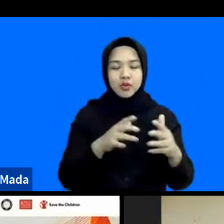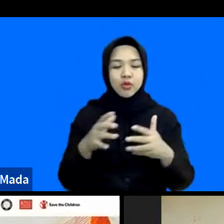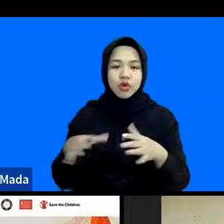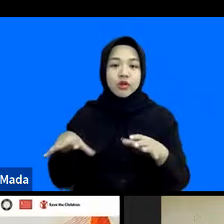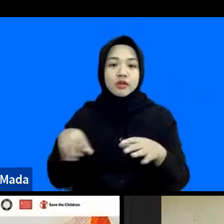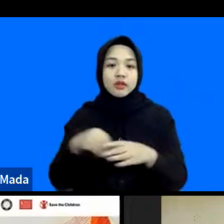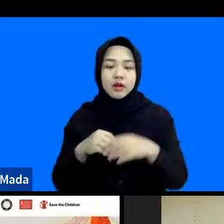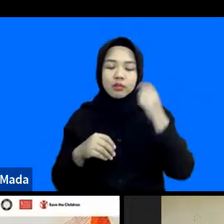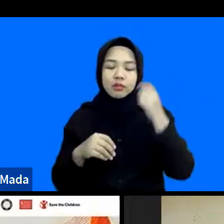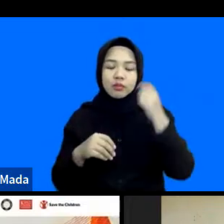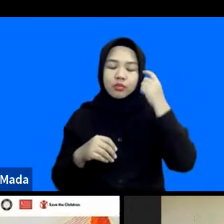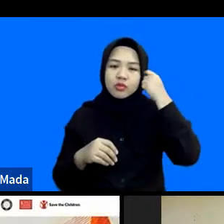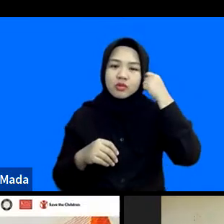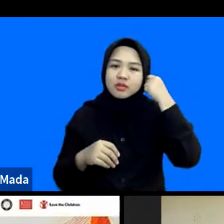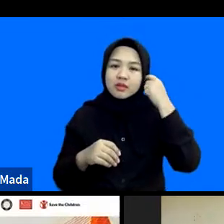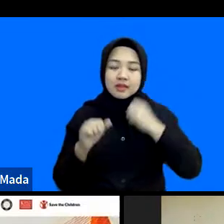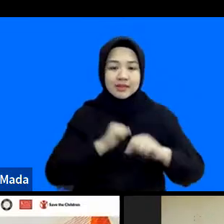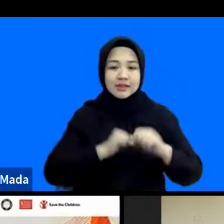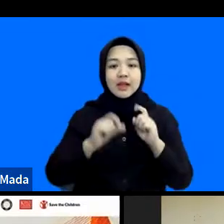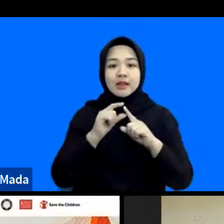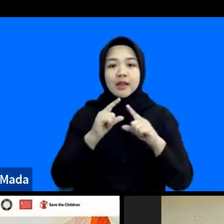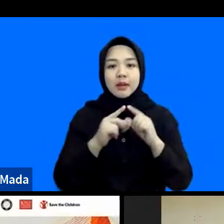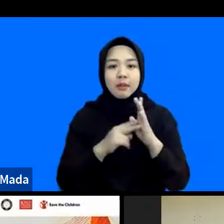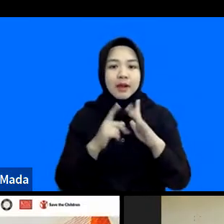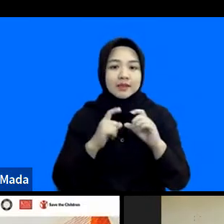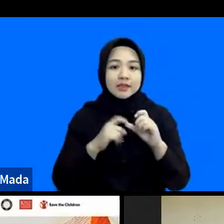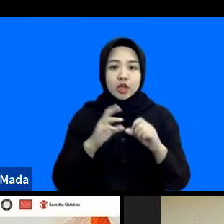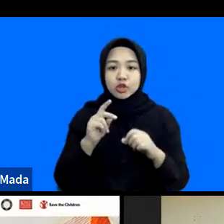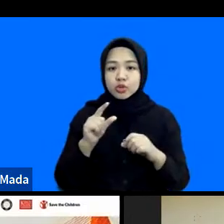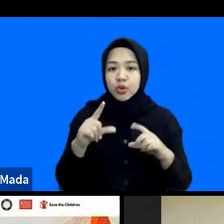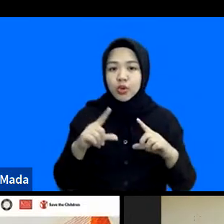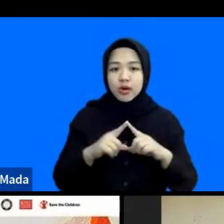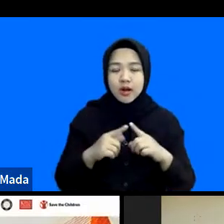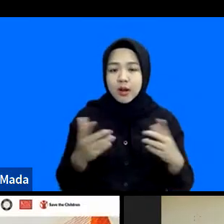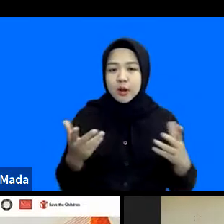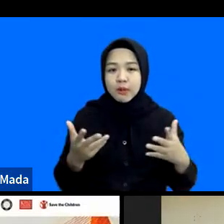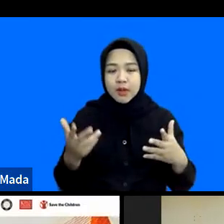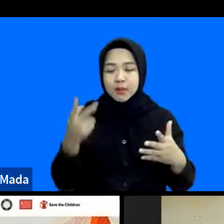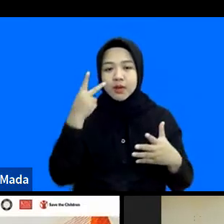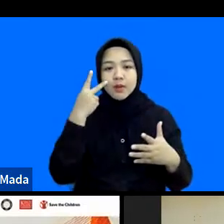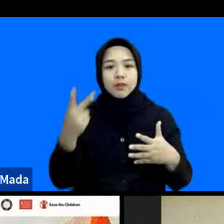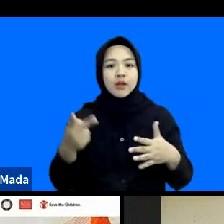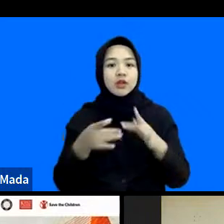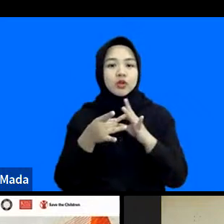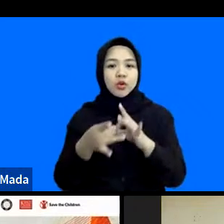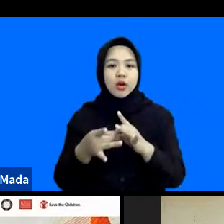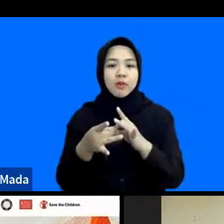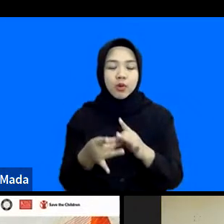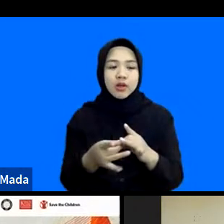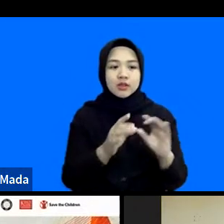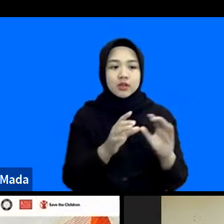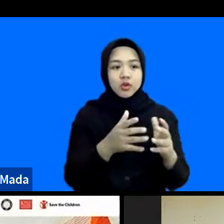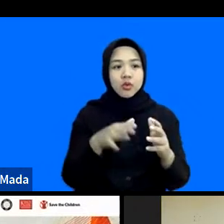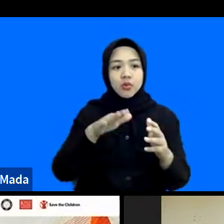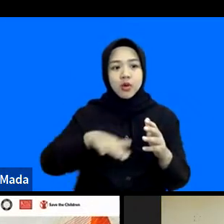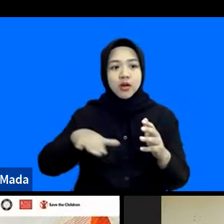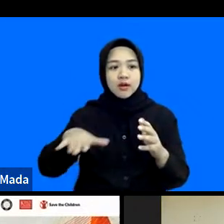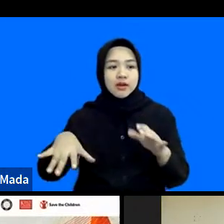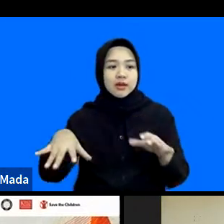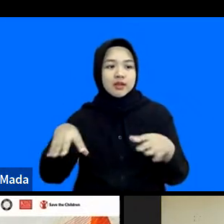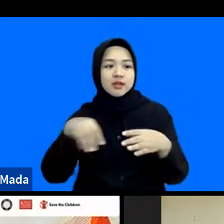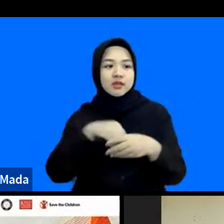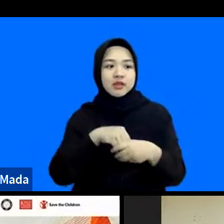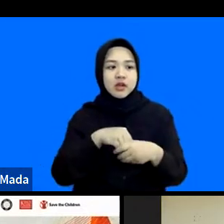dalam kegiatan Pancasora, pagelaran Pancasora. Nah, bagaimana sih Bunda melihat kolaborasi di antara kelompok anak yang tergabung